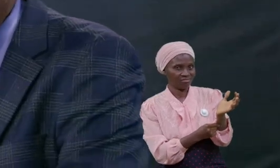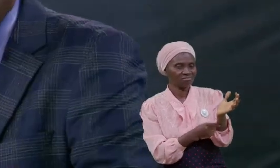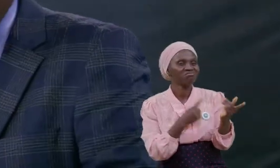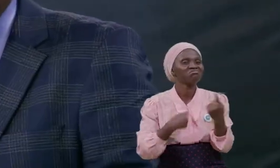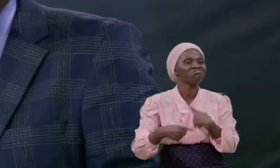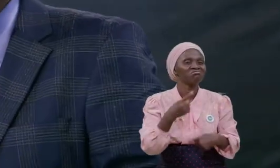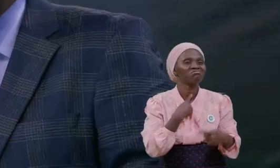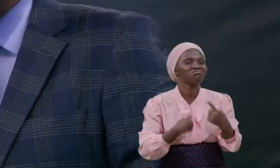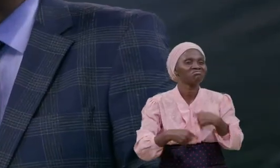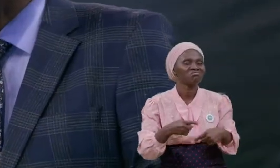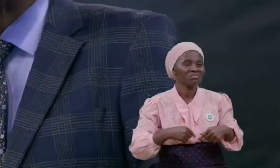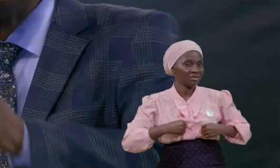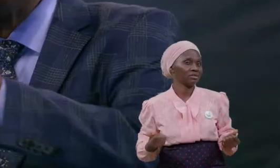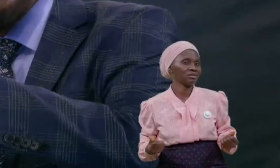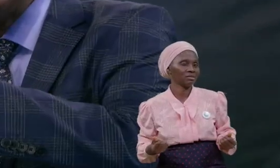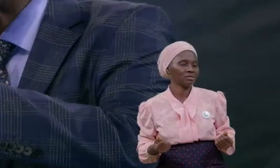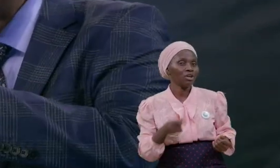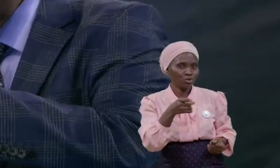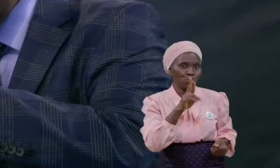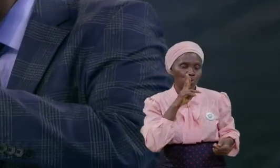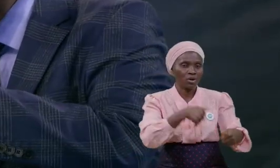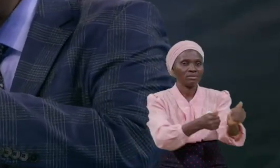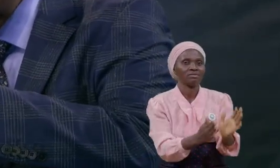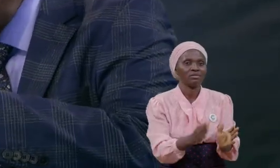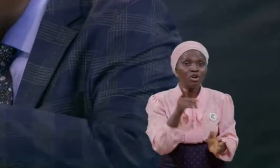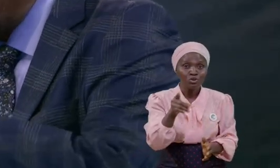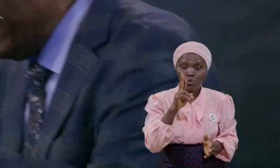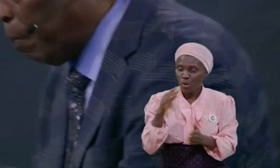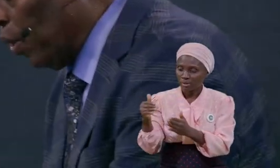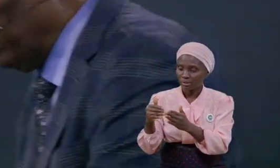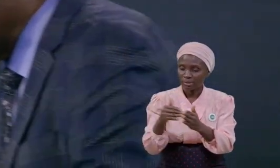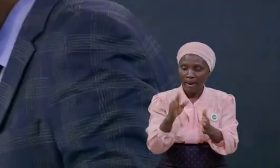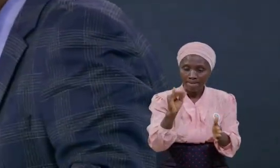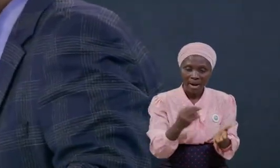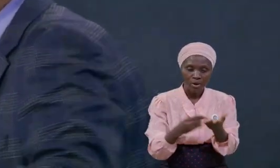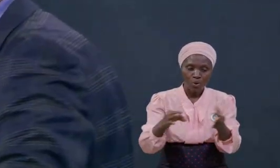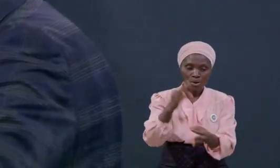es dirigé par l'Esprit. Ça, c'est le disciple.